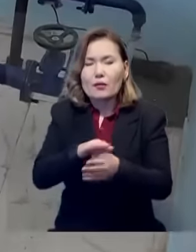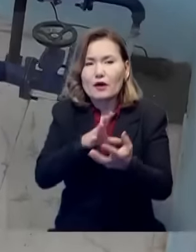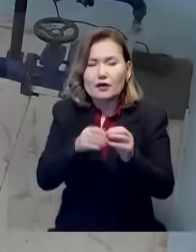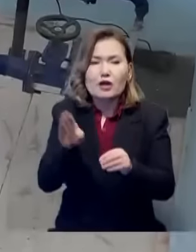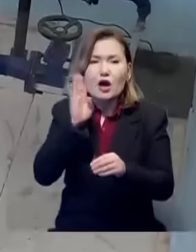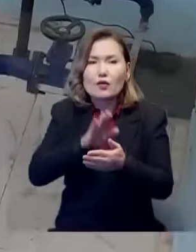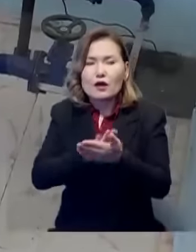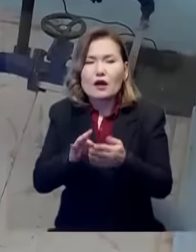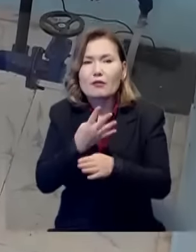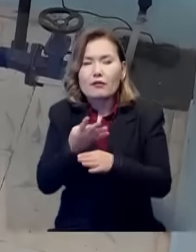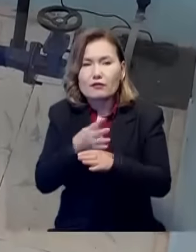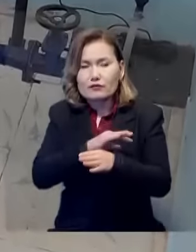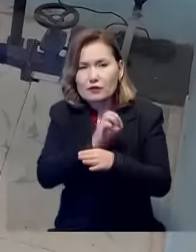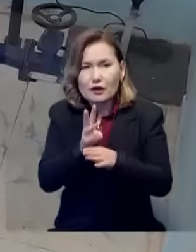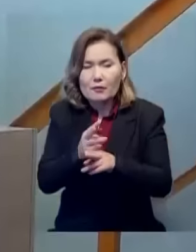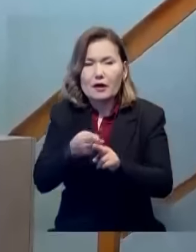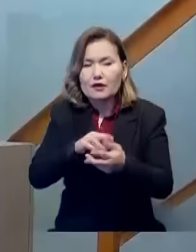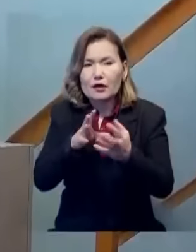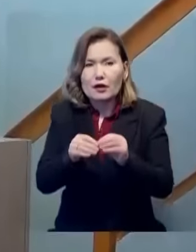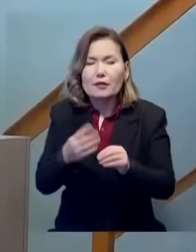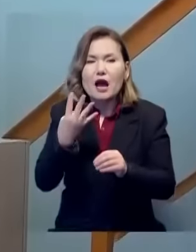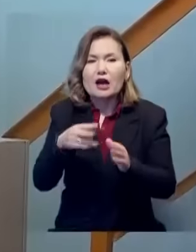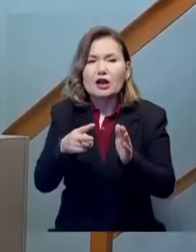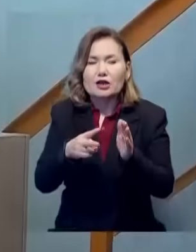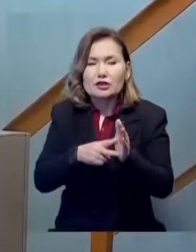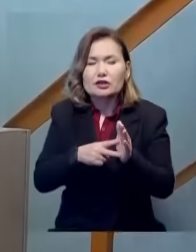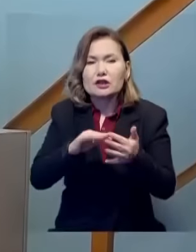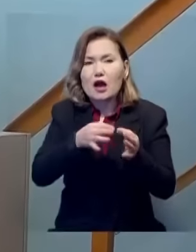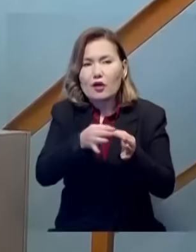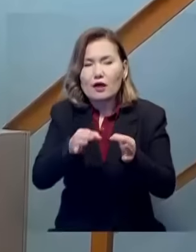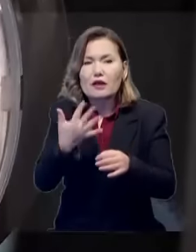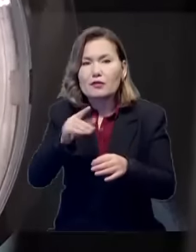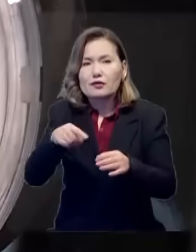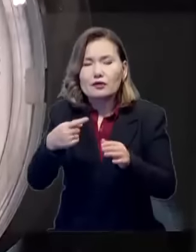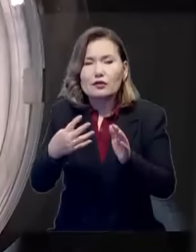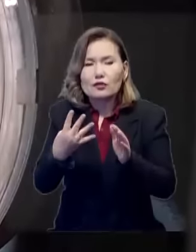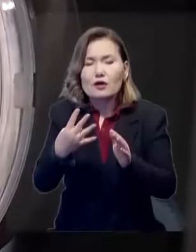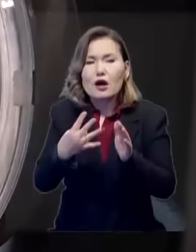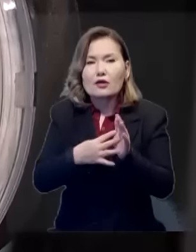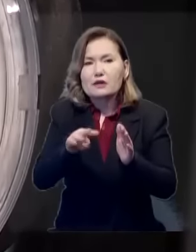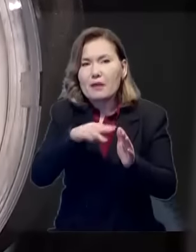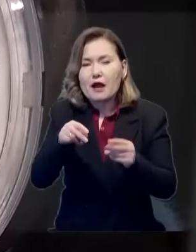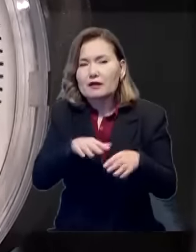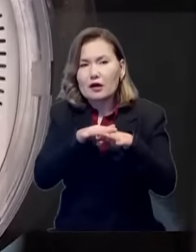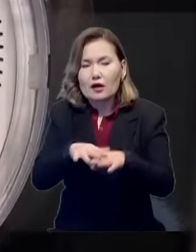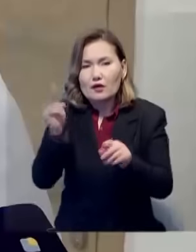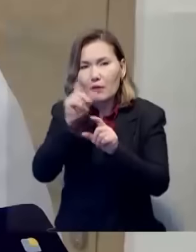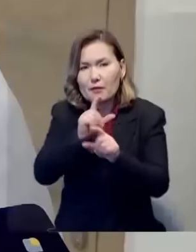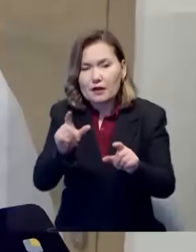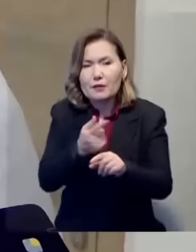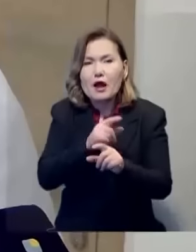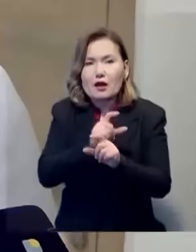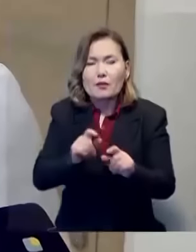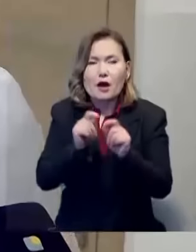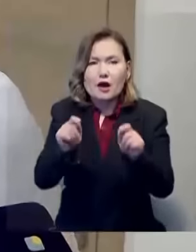суға келсе 47 ауылға тіршілік нәрін тартуға биыл 5,7 миллиард теңге қаралыпты. 12 амбулатория мен 17 мектеп пайдалануға берілді.